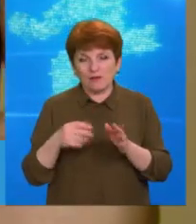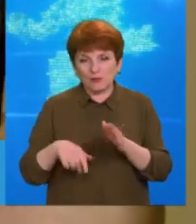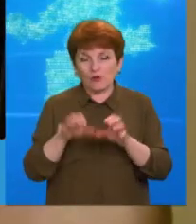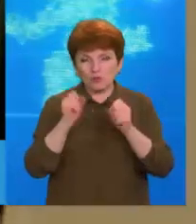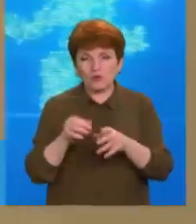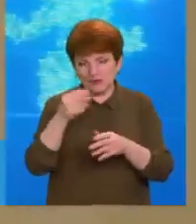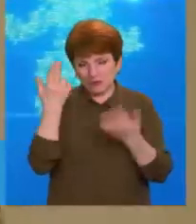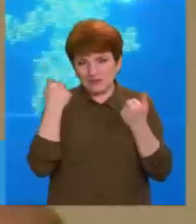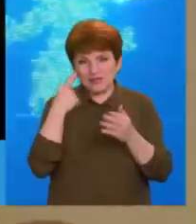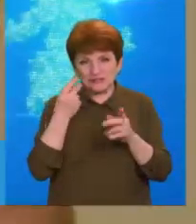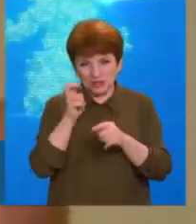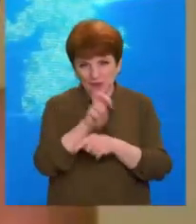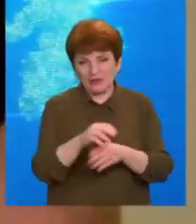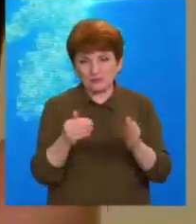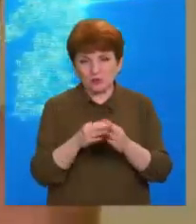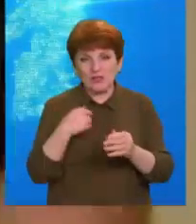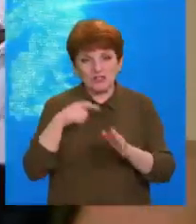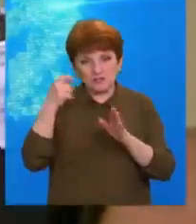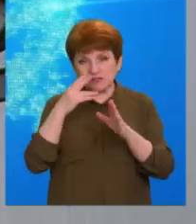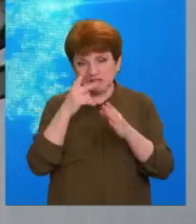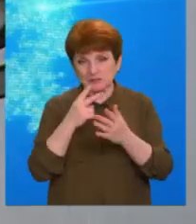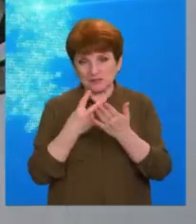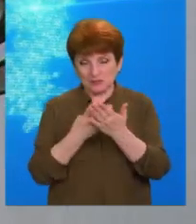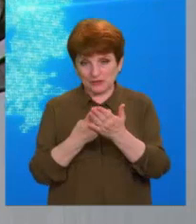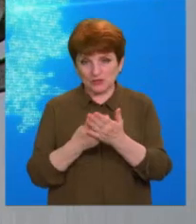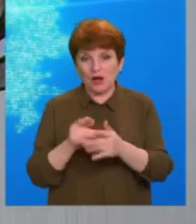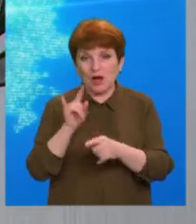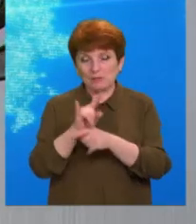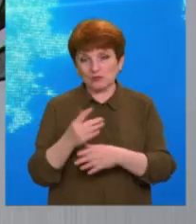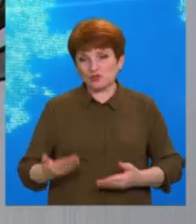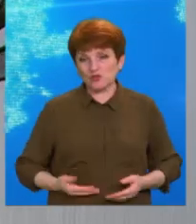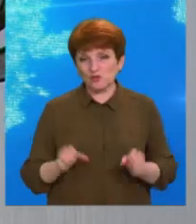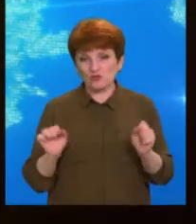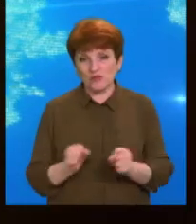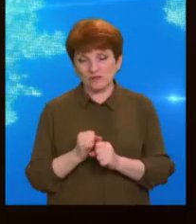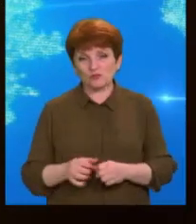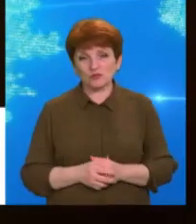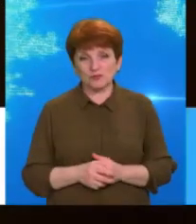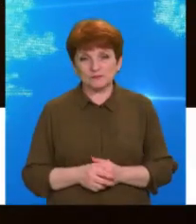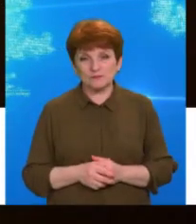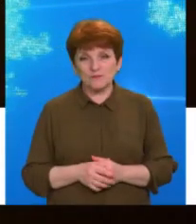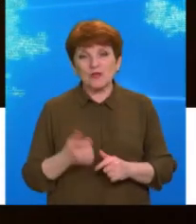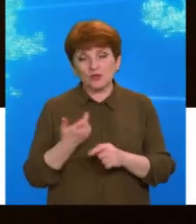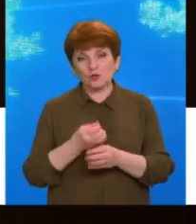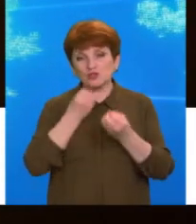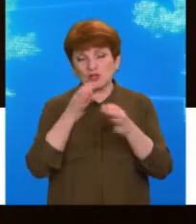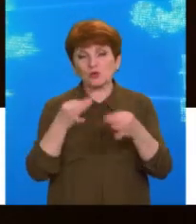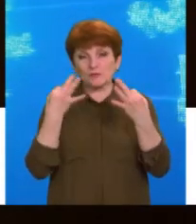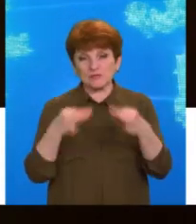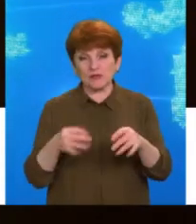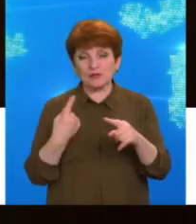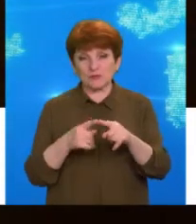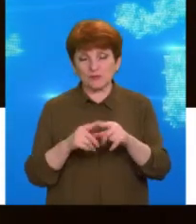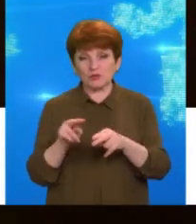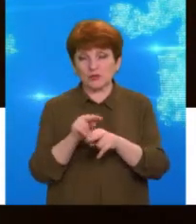доставщиком и попасть в дом. По видеосвязи через смартфон обмануть жильцов уже не получится. Это очень хорошо позволяет